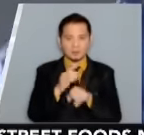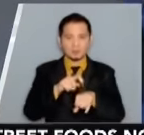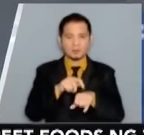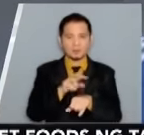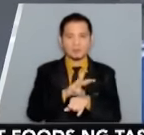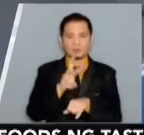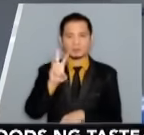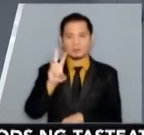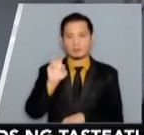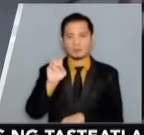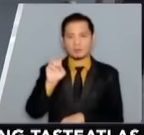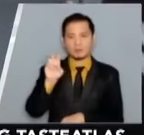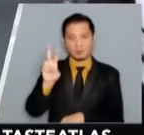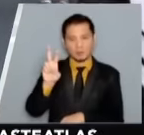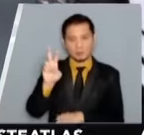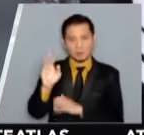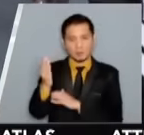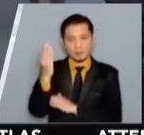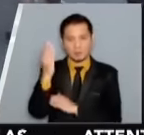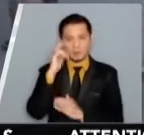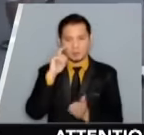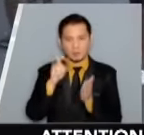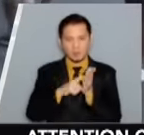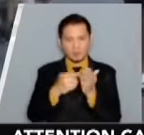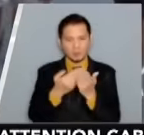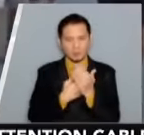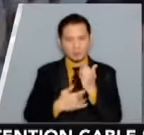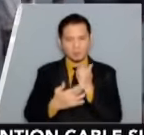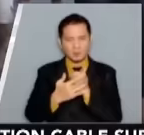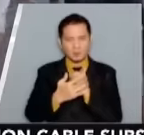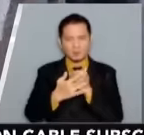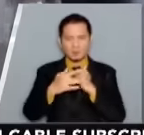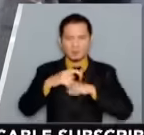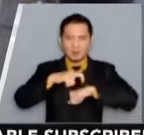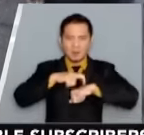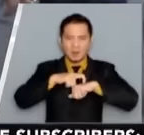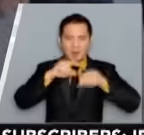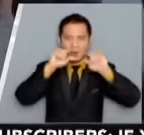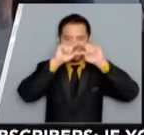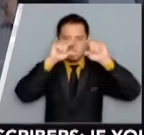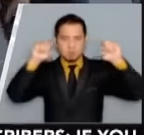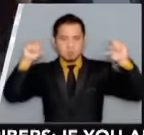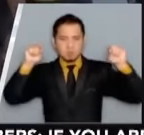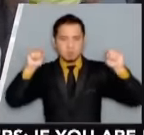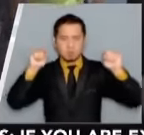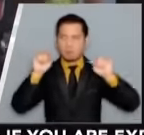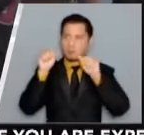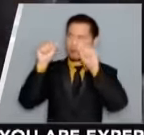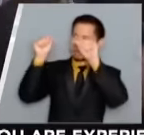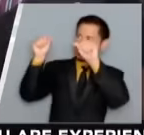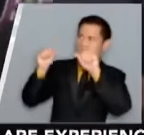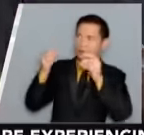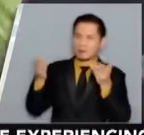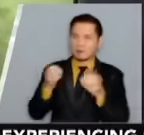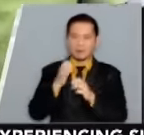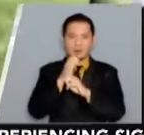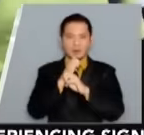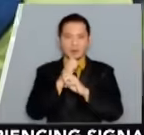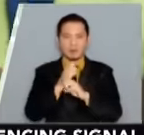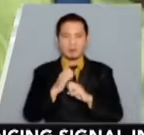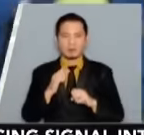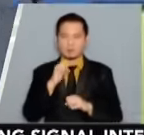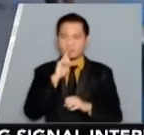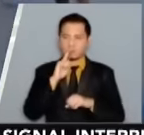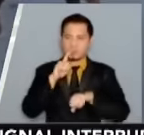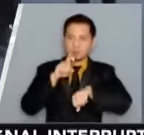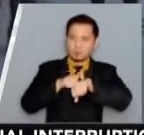mga bagong features na in-install dito sa mga stations sa EDSA Bus Carousel. Ang tinatag nilang digital clock. Pero bukod sa